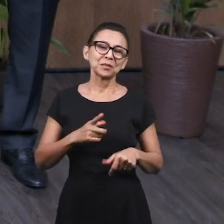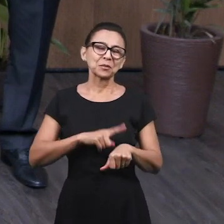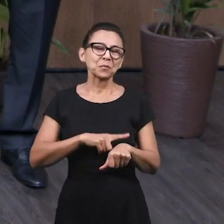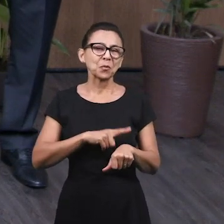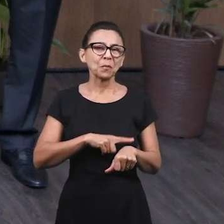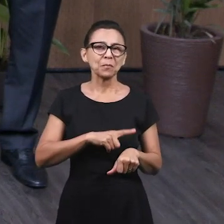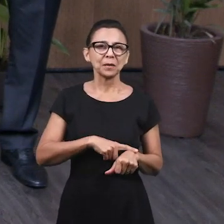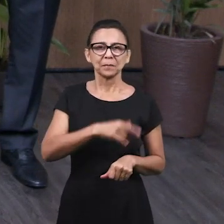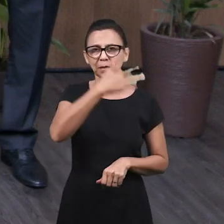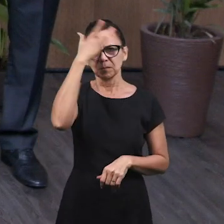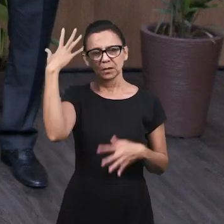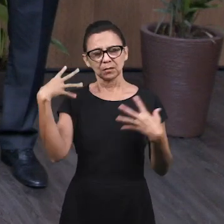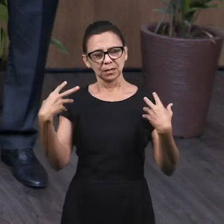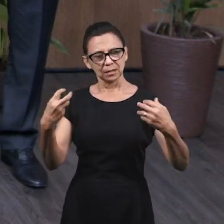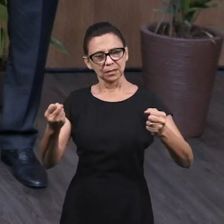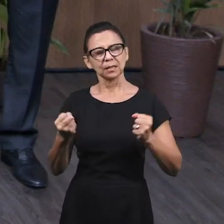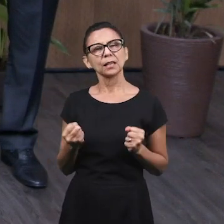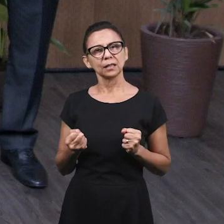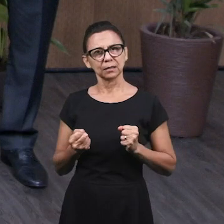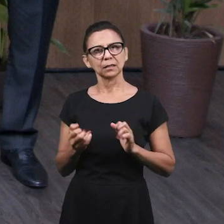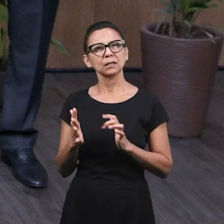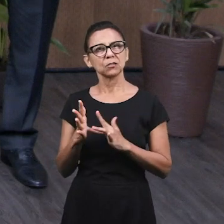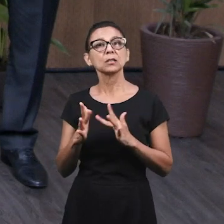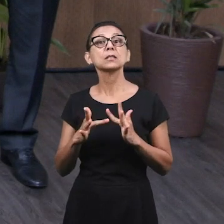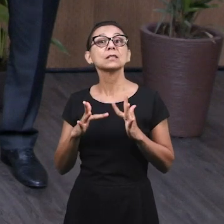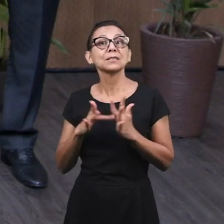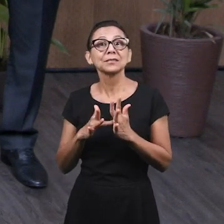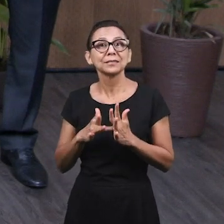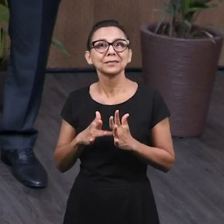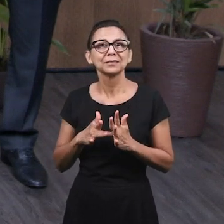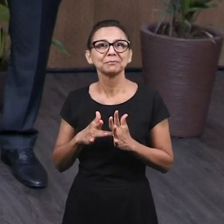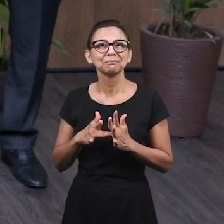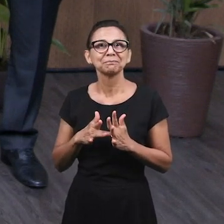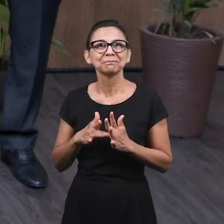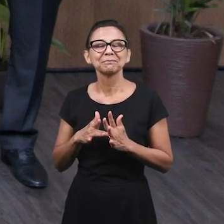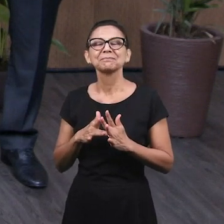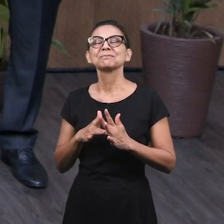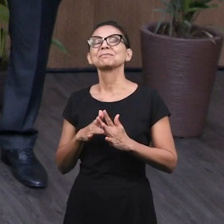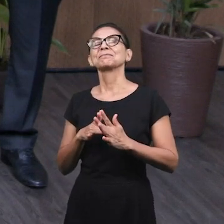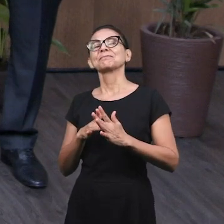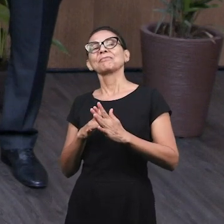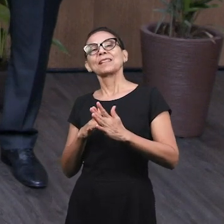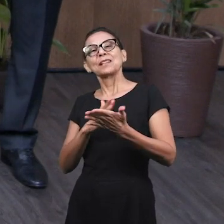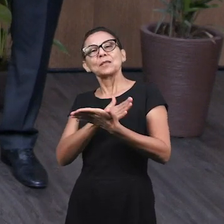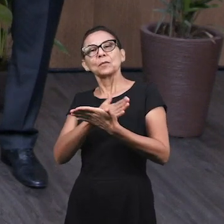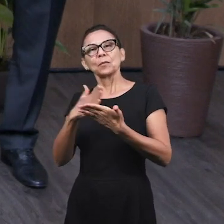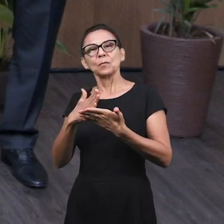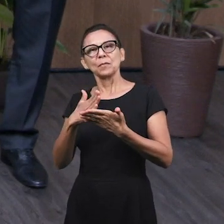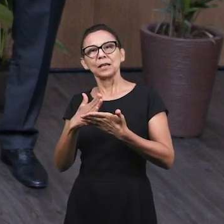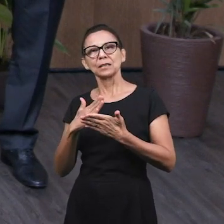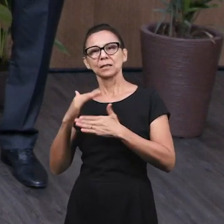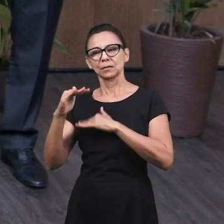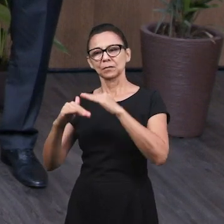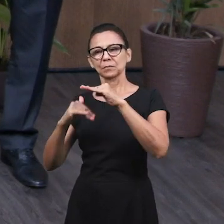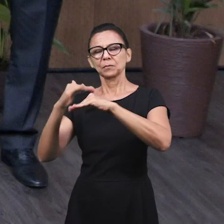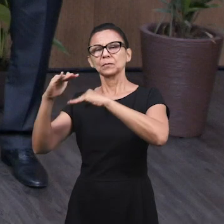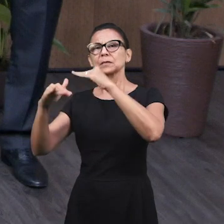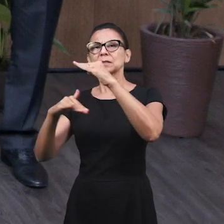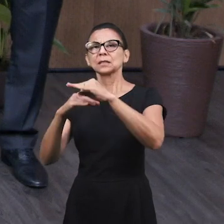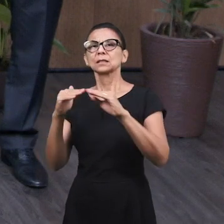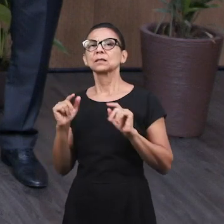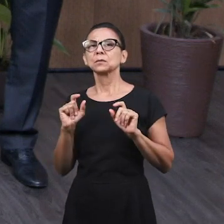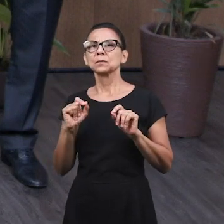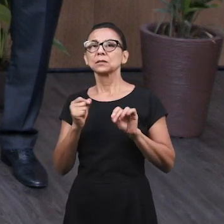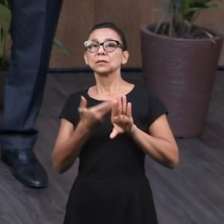Jésus, il entre do Filho Jesus, dans le processus de sanctification processo et transformation